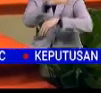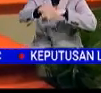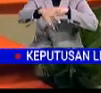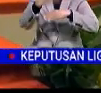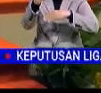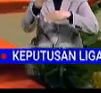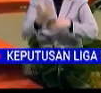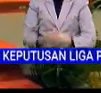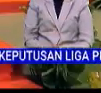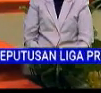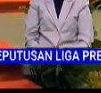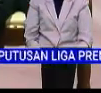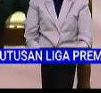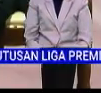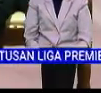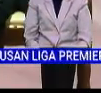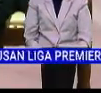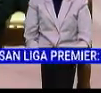awal.